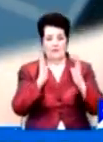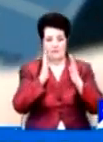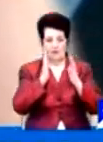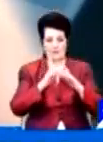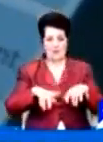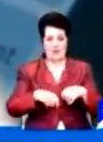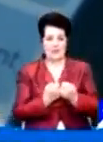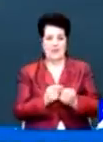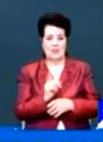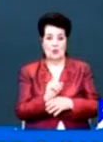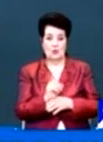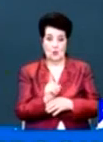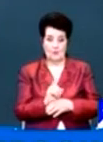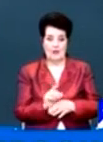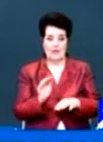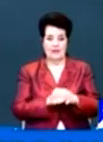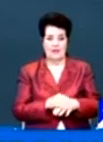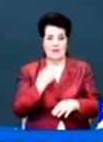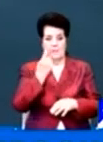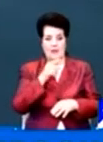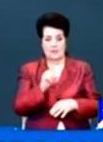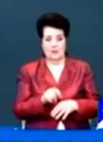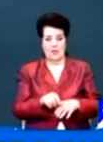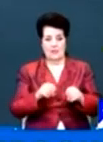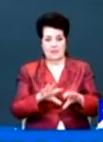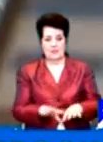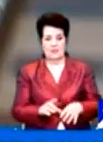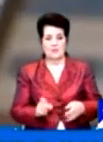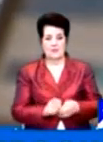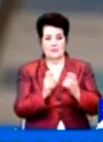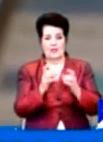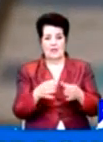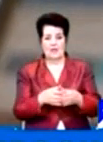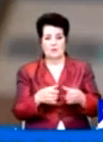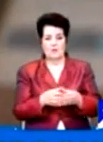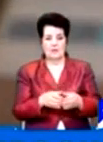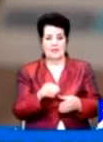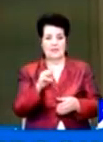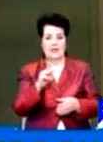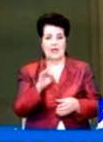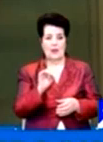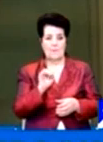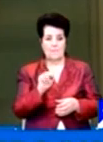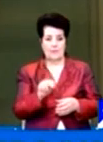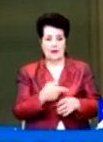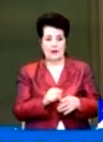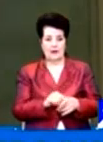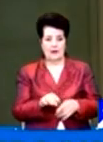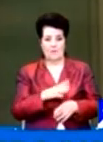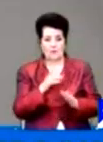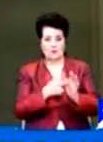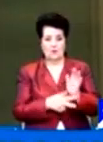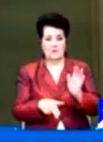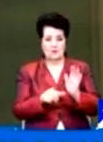încălcarea normelor privind protecția datelor personale. Decizia a venit după scandalul din campania lui Donald Trump, în care s-au accesat datele a peste